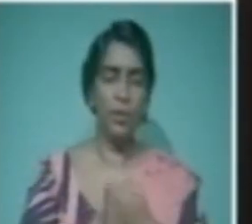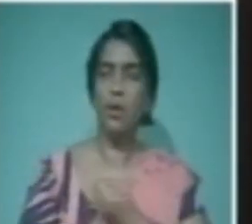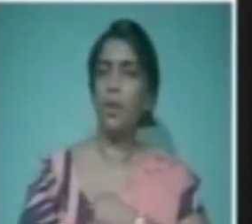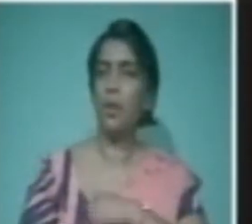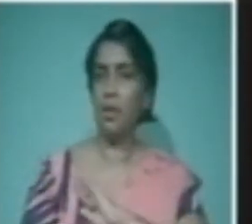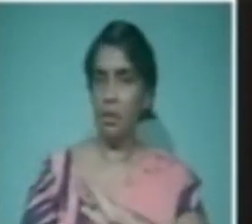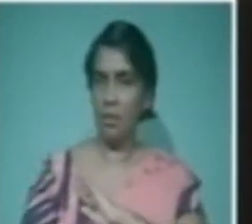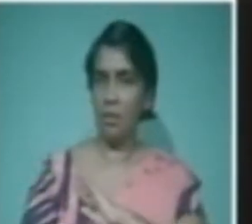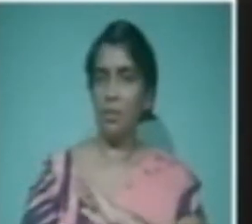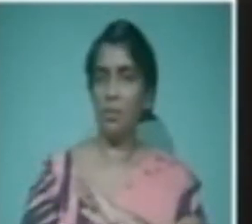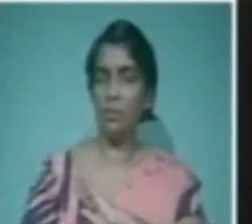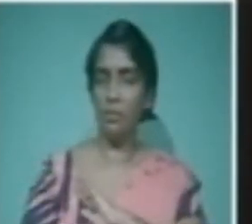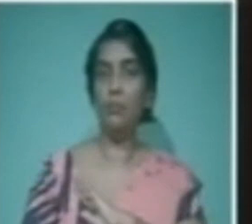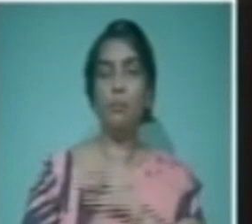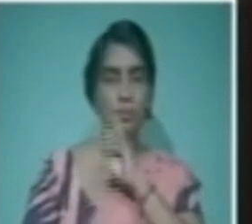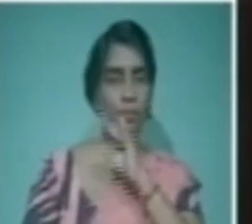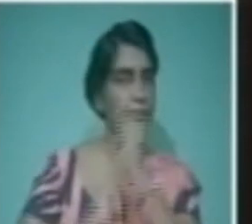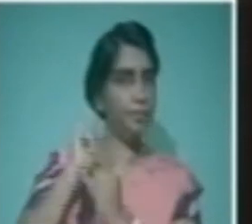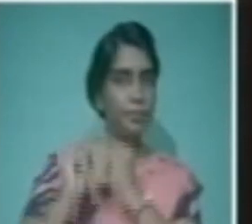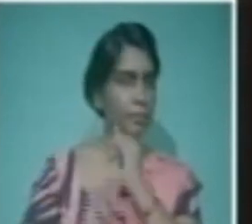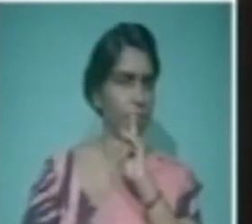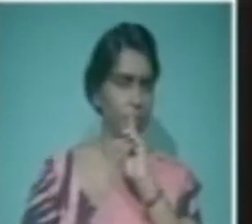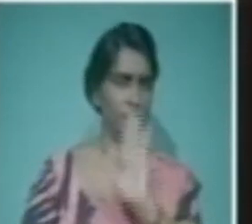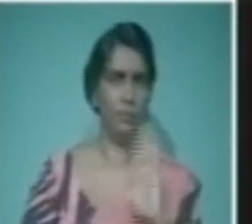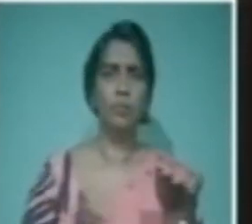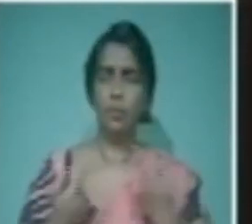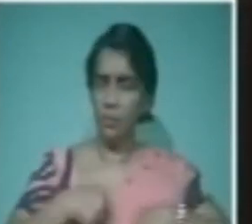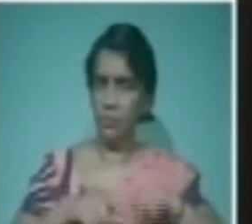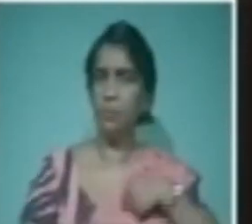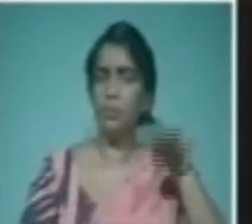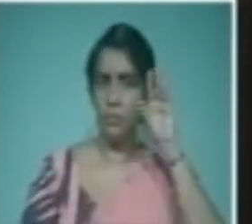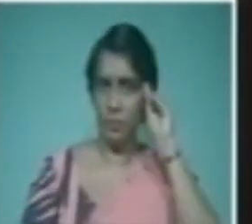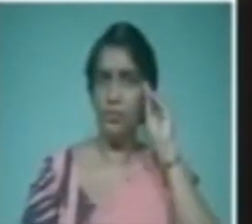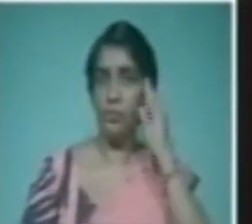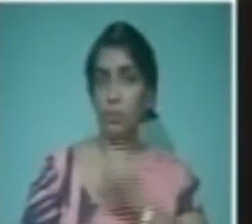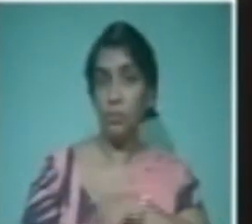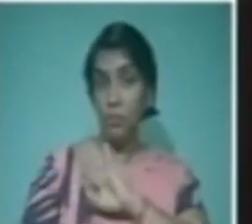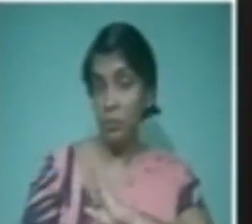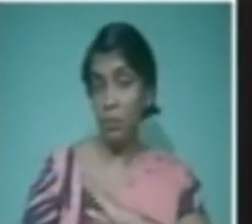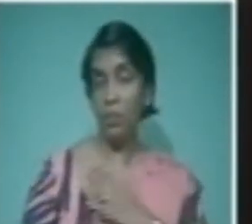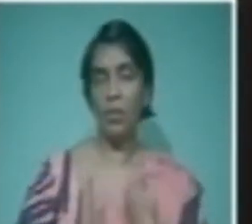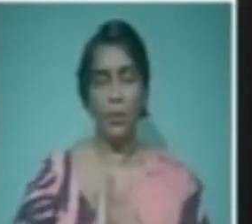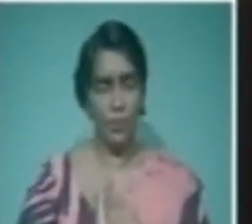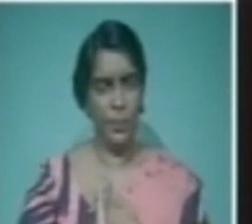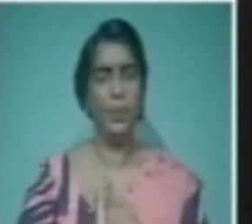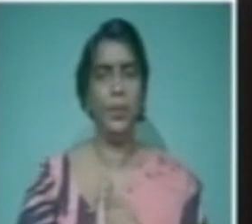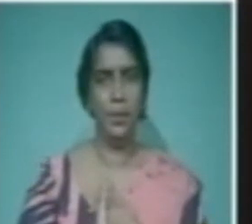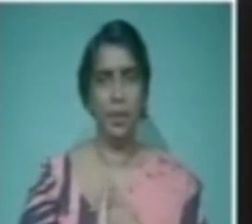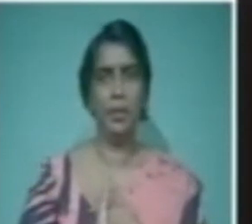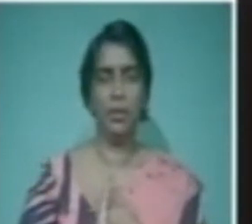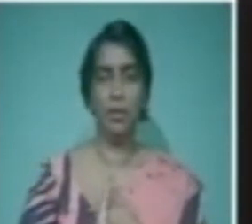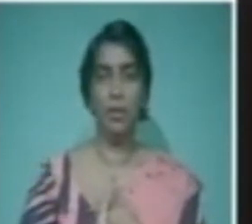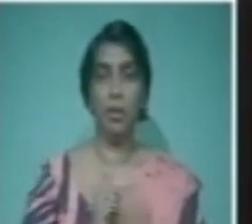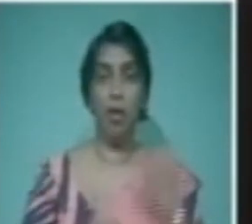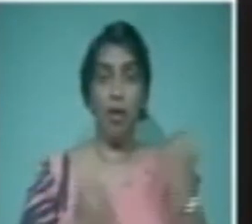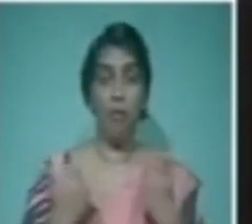mahasanggaratne ehima viveshana di lakkaranda tu, mokotapi hemoma dana ganda tona, chivere te garu karanda. V8 හාමුදුරුවෝ